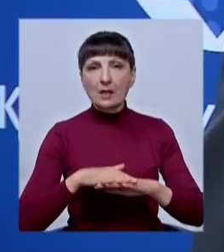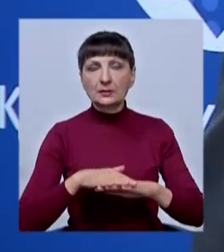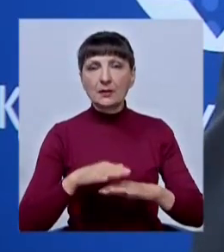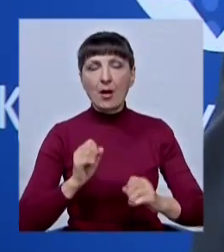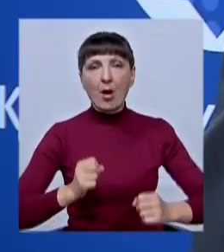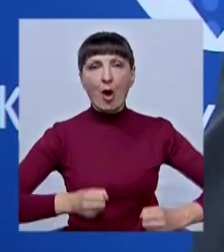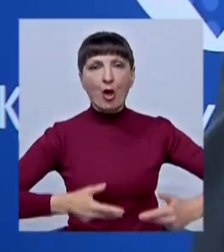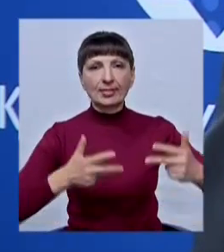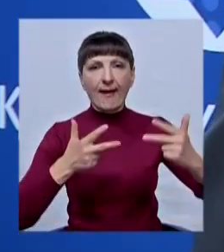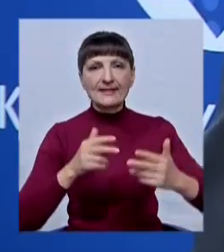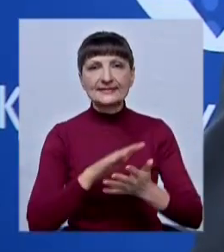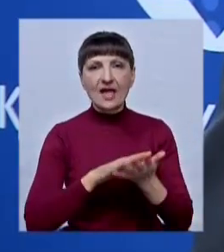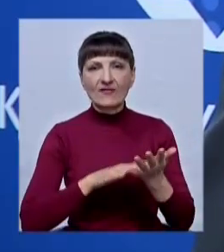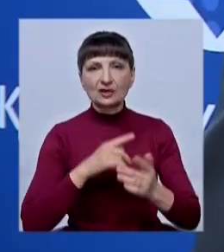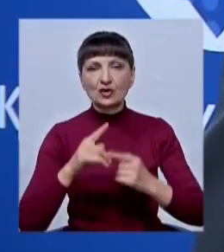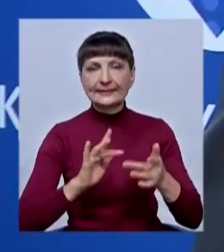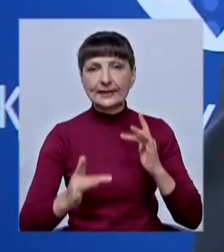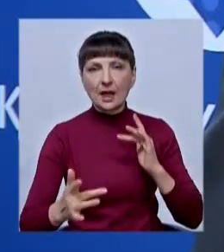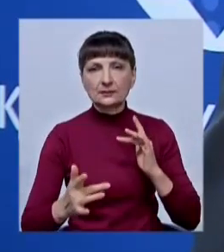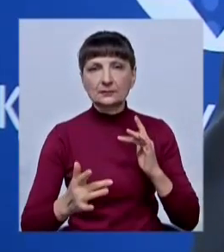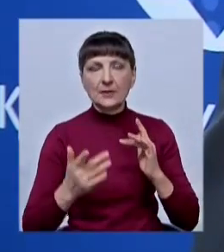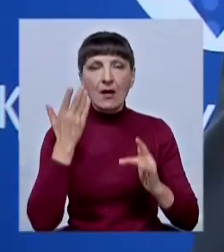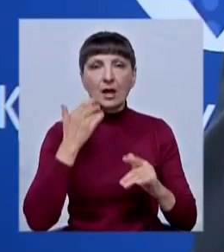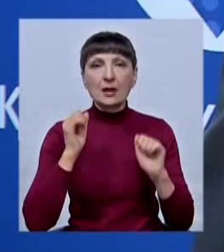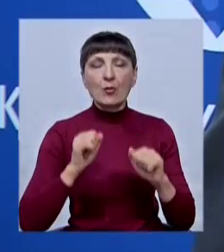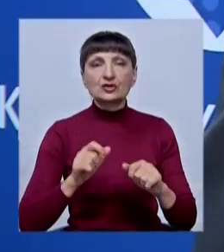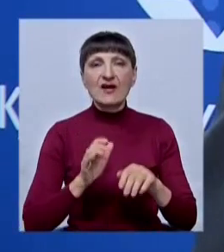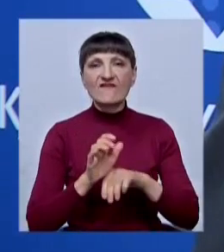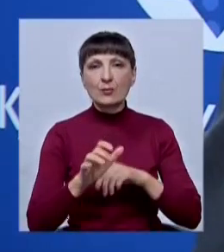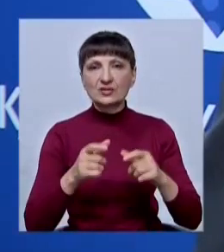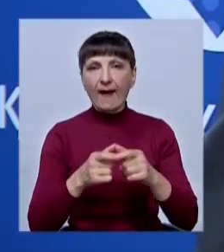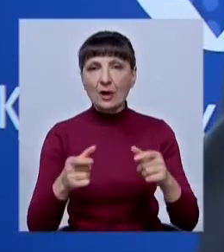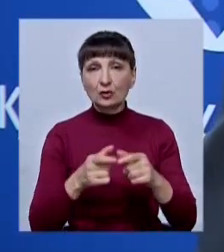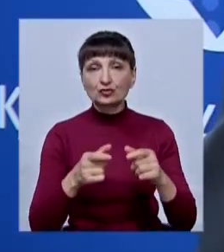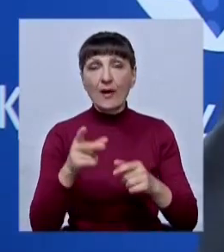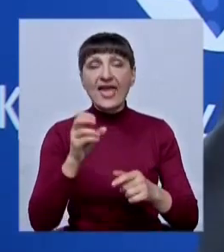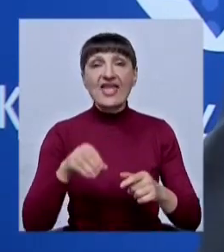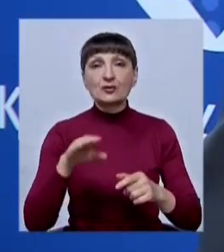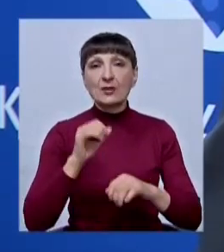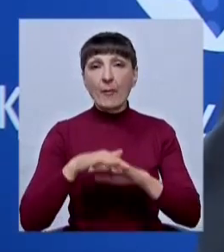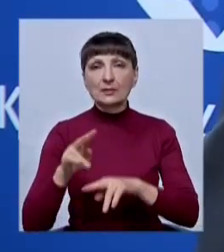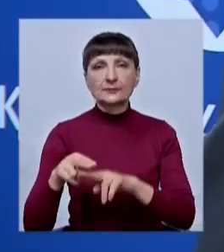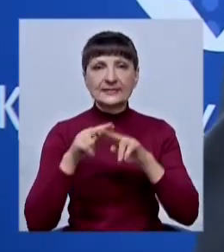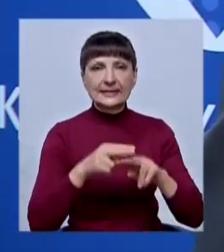подачу заявления когда происходит выпуск карточки на эту карточку евразийский банк зачисляет средства